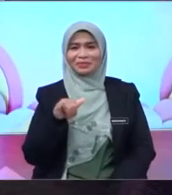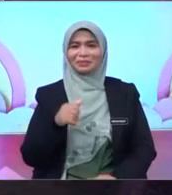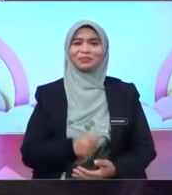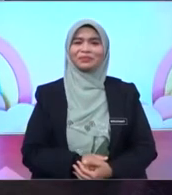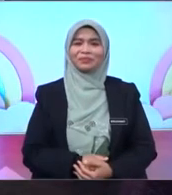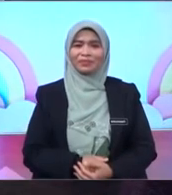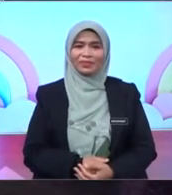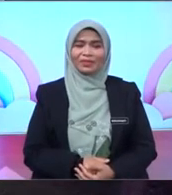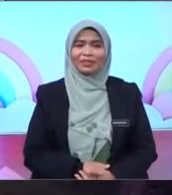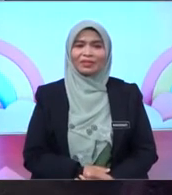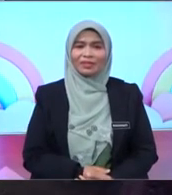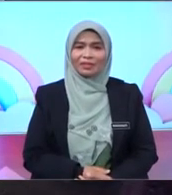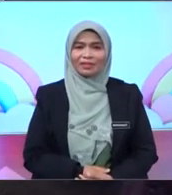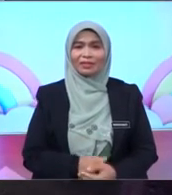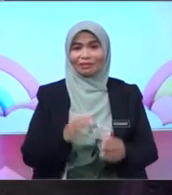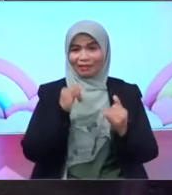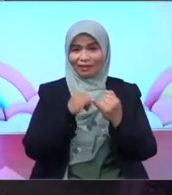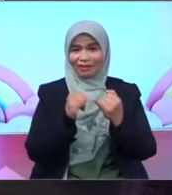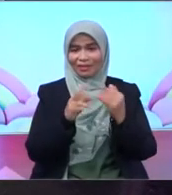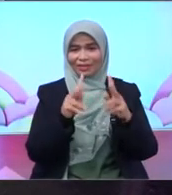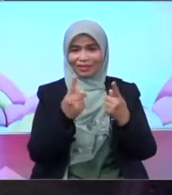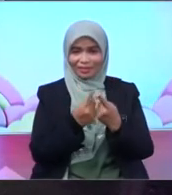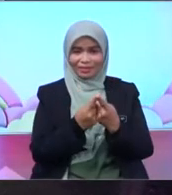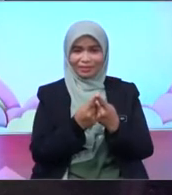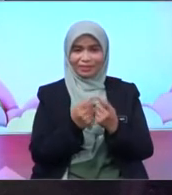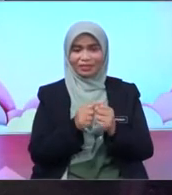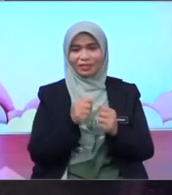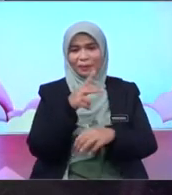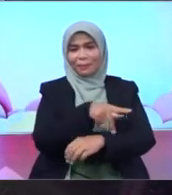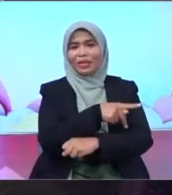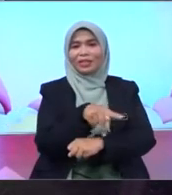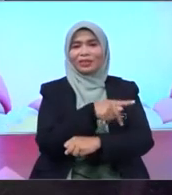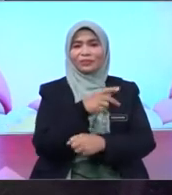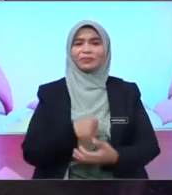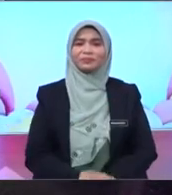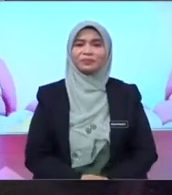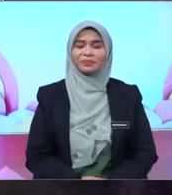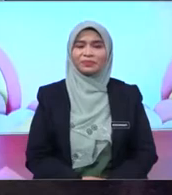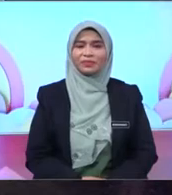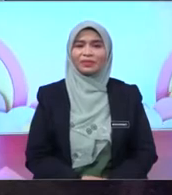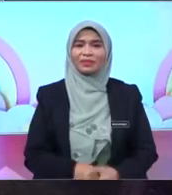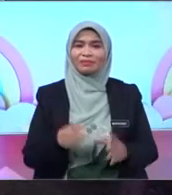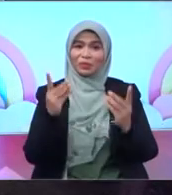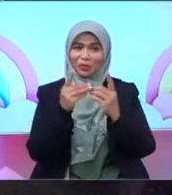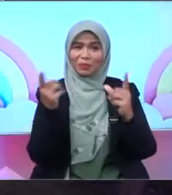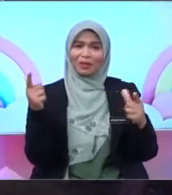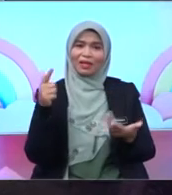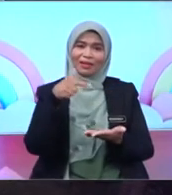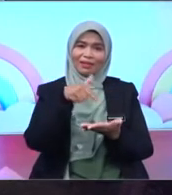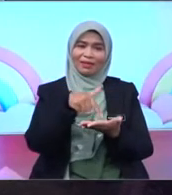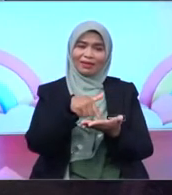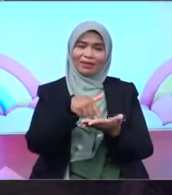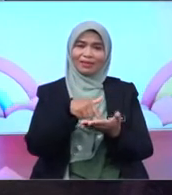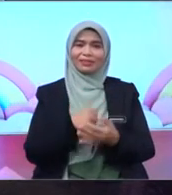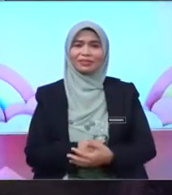kita akhiri jelas kita pada hari ini dengan sebuah pantun daripada cek godzira Wow hanya dia selalu